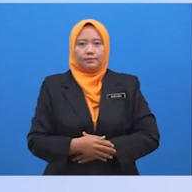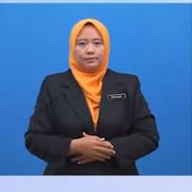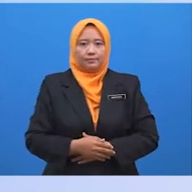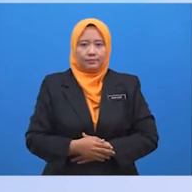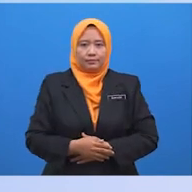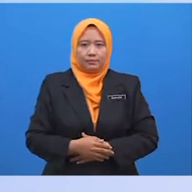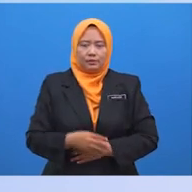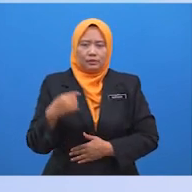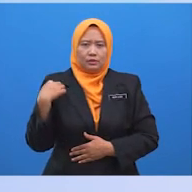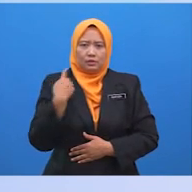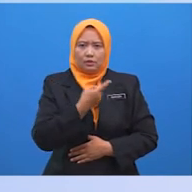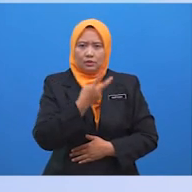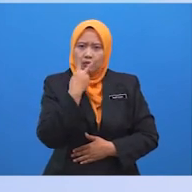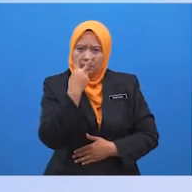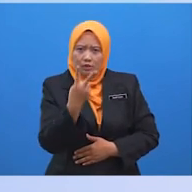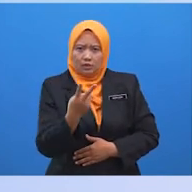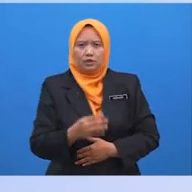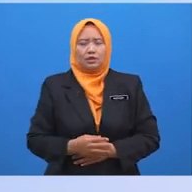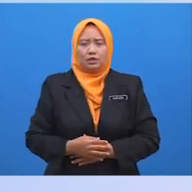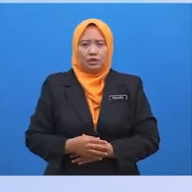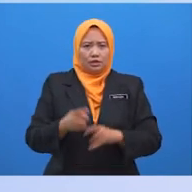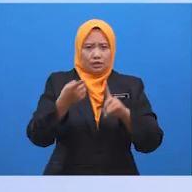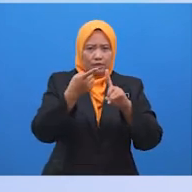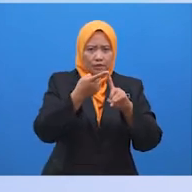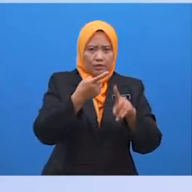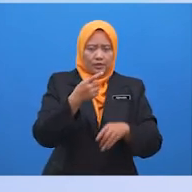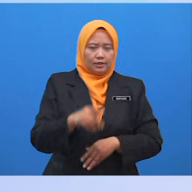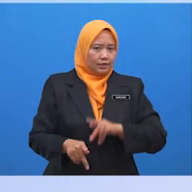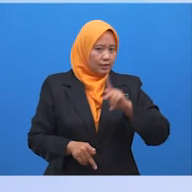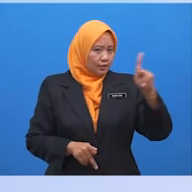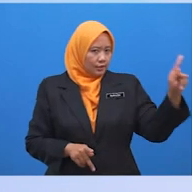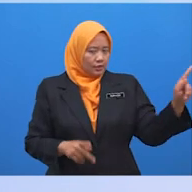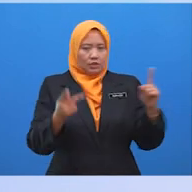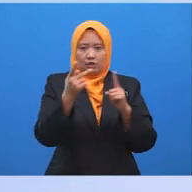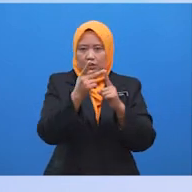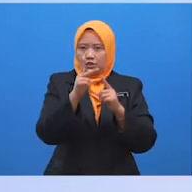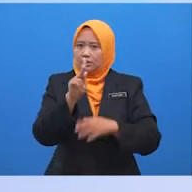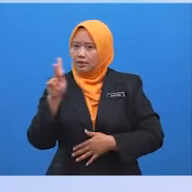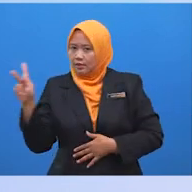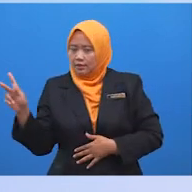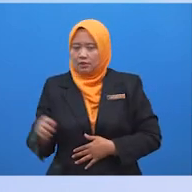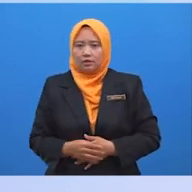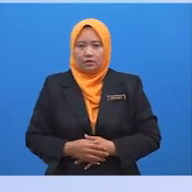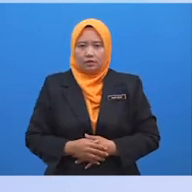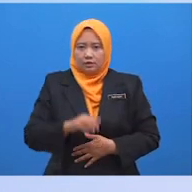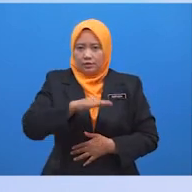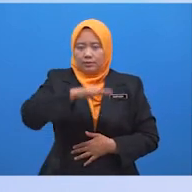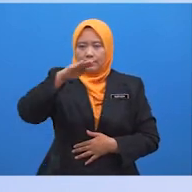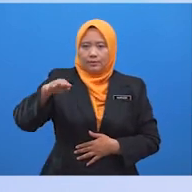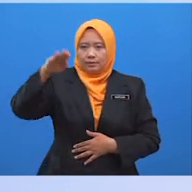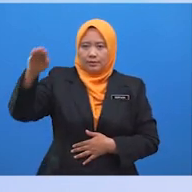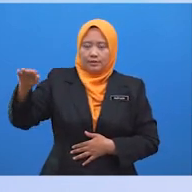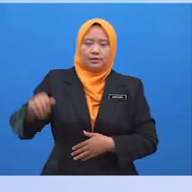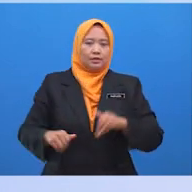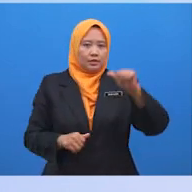Kita dapati jika dilihat dari kiri ke kanan, tangga A condong ke